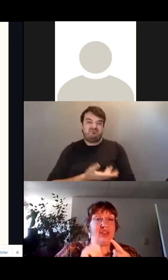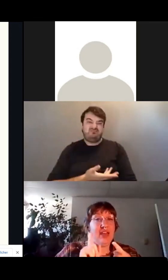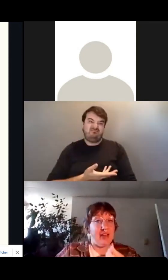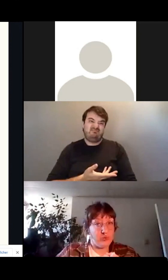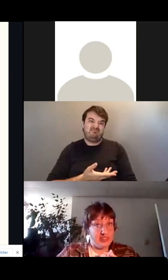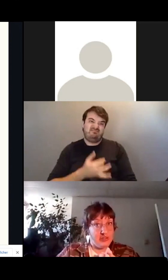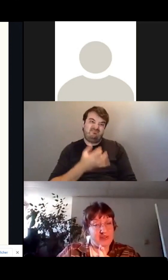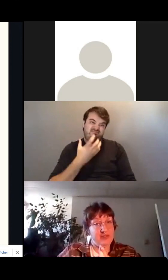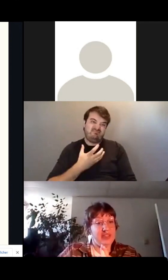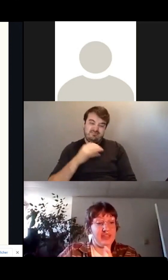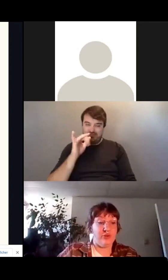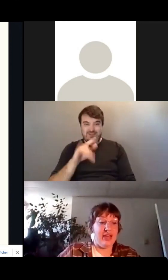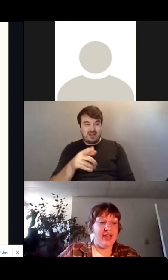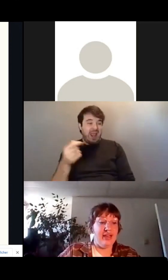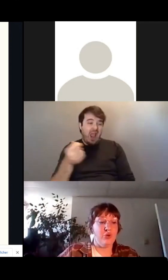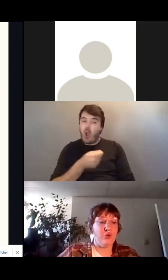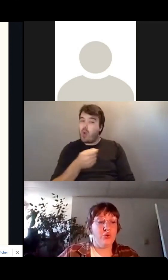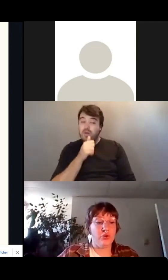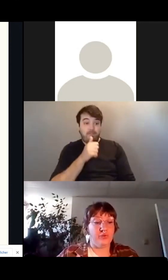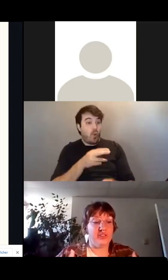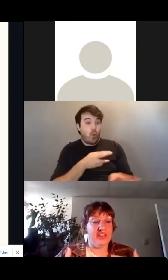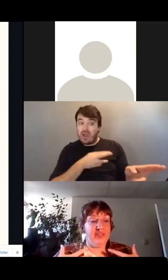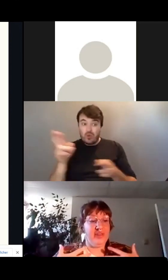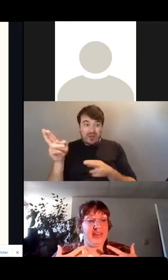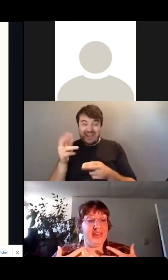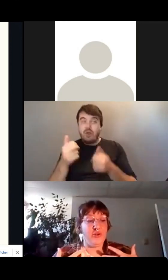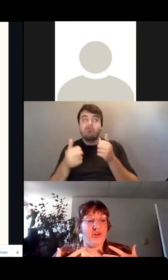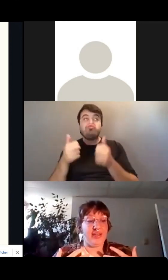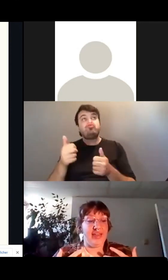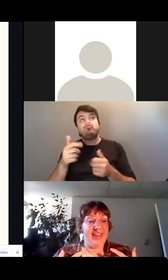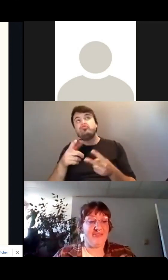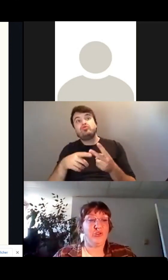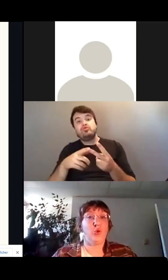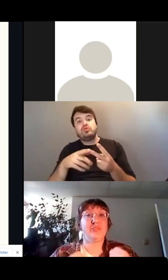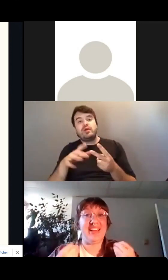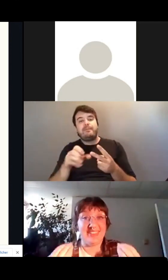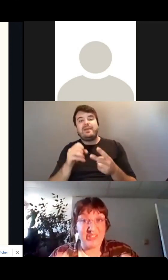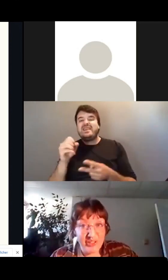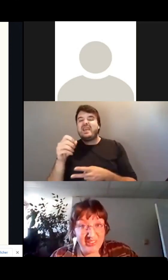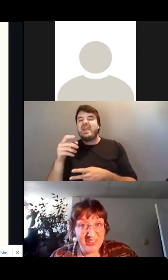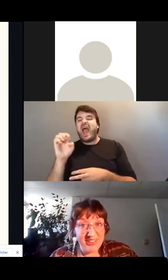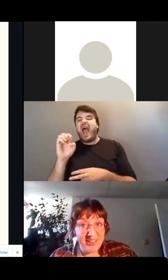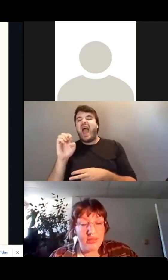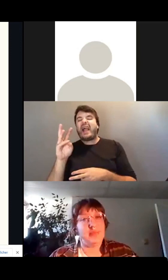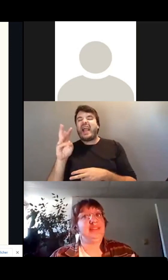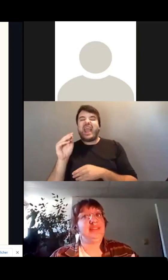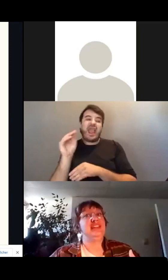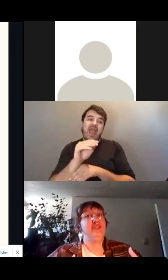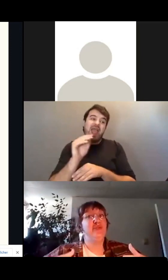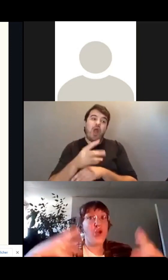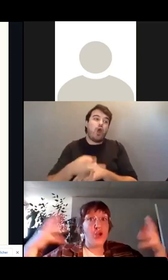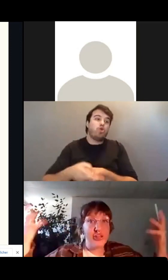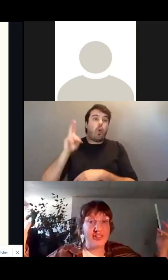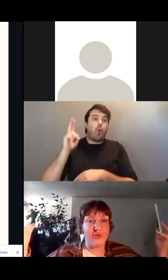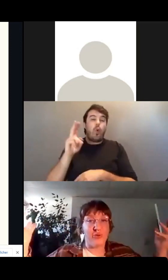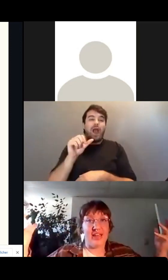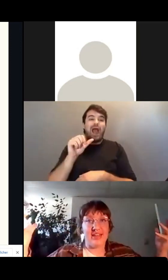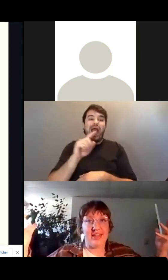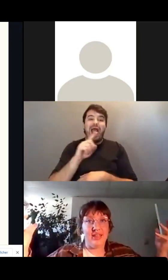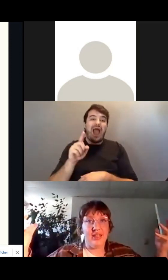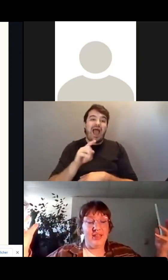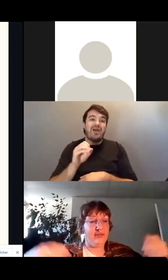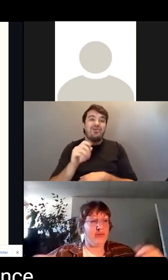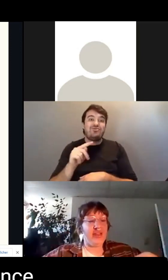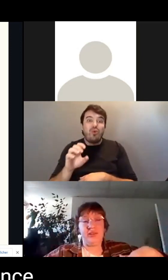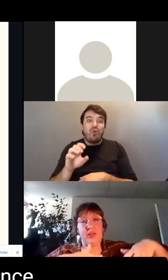vous avez arrosé de façon irrégulière ou que vous avez pris un engrais avec trop d'azote, mais c'est les feuilles qui vont y